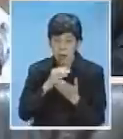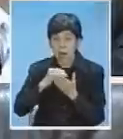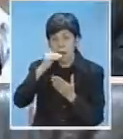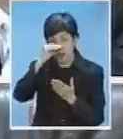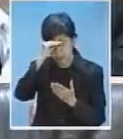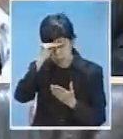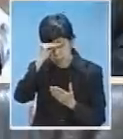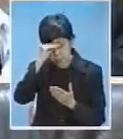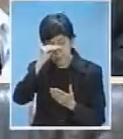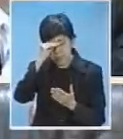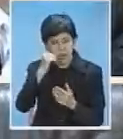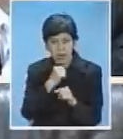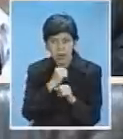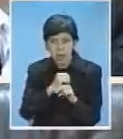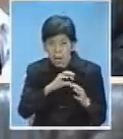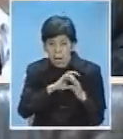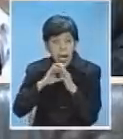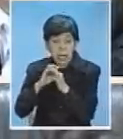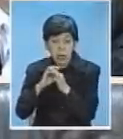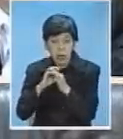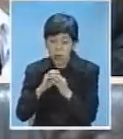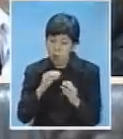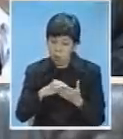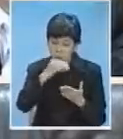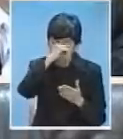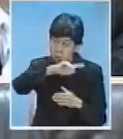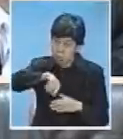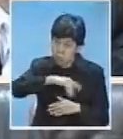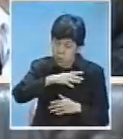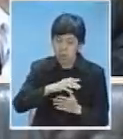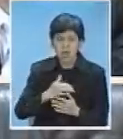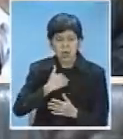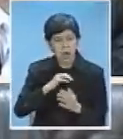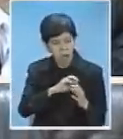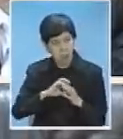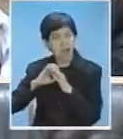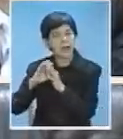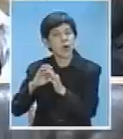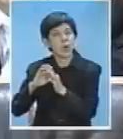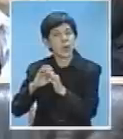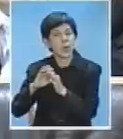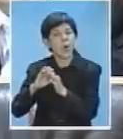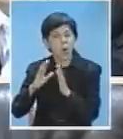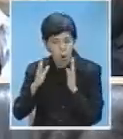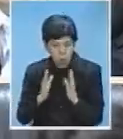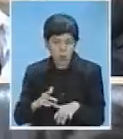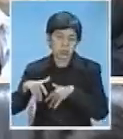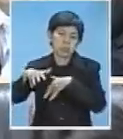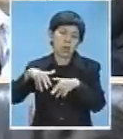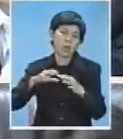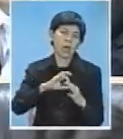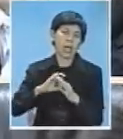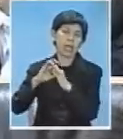าไม่ได้เกี่ยวเนื่องเฉพาะคุณภาพผู้เรียนนะครับแต่มันเชื่อมโยงไปถึงคุณภาพของผู้คนในสังค